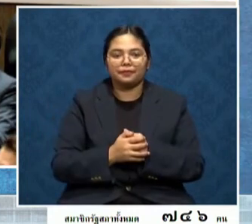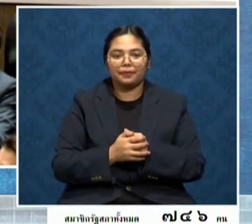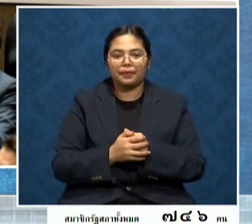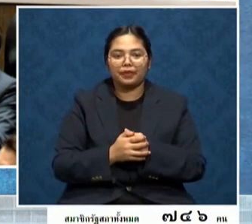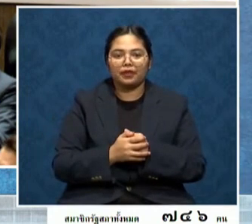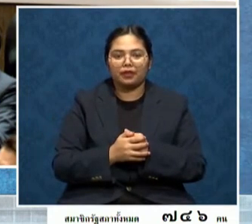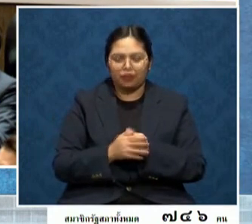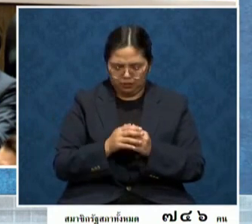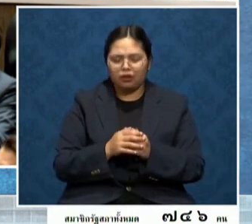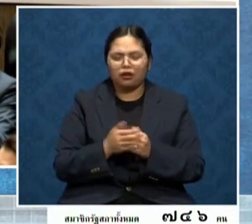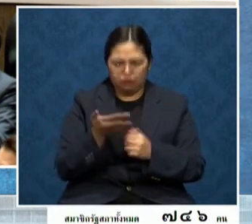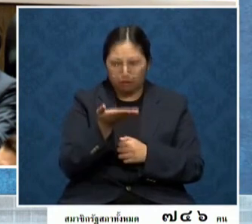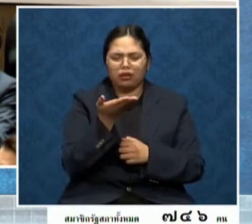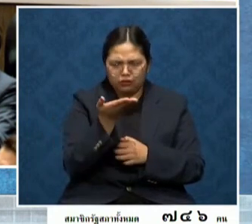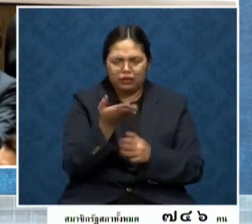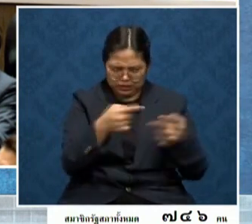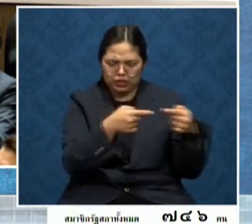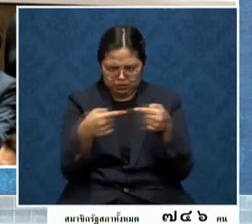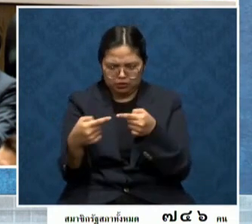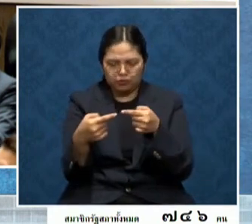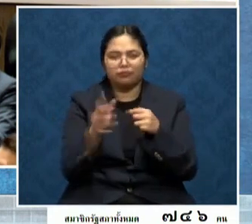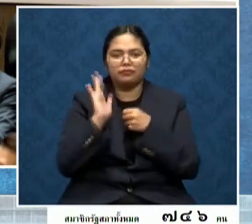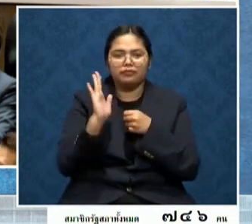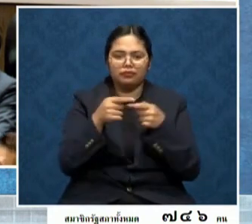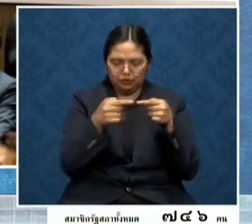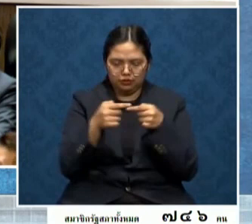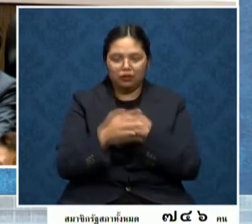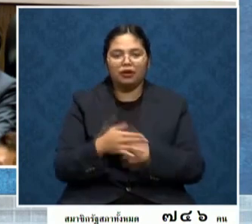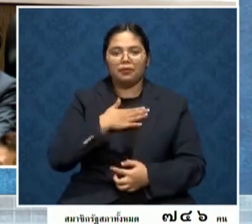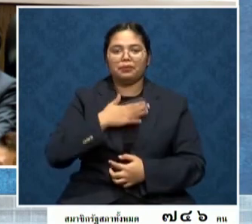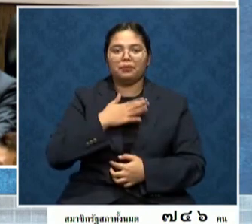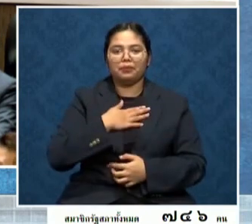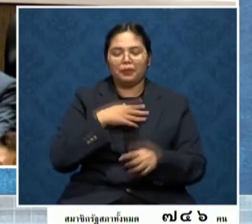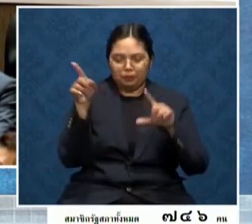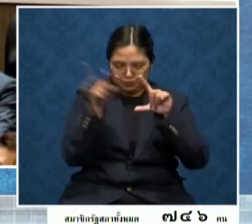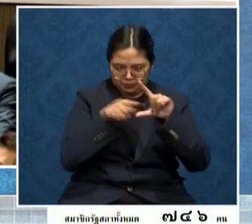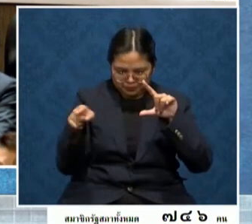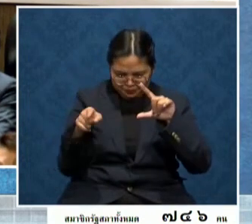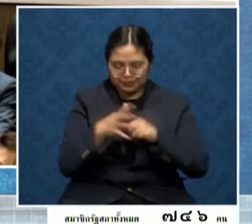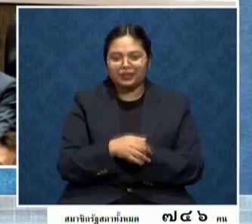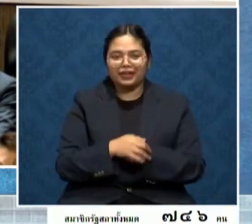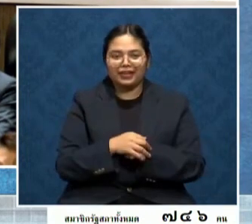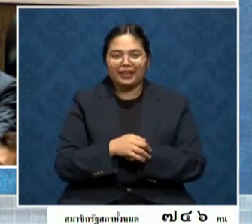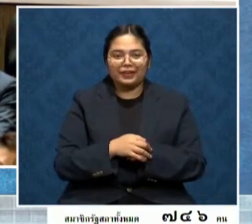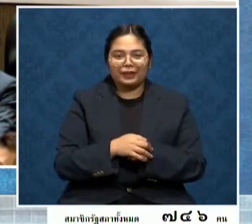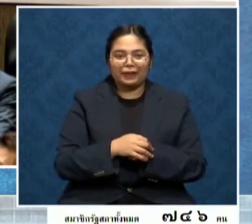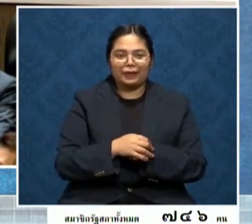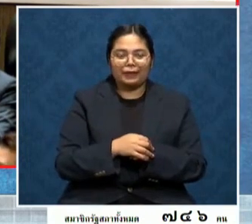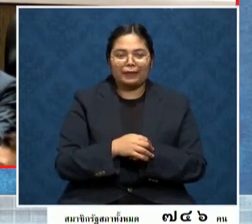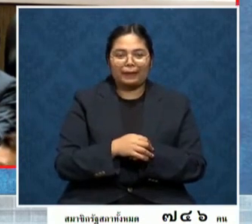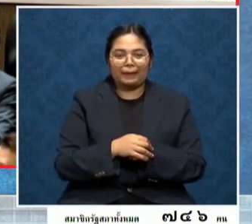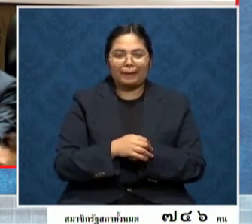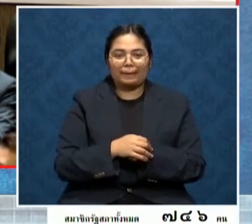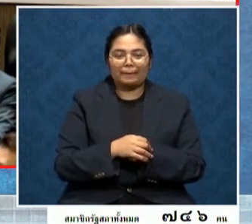ต่อนะครับเดี๋ยวจะได้ไปต่อท่านนายก ท่านประธานครับผมสิริโรจน์ธนิกุลนะครับสมาชิกสภาผู้แทนราษฎรจังหวัดสมุทรสาครเขต2พรรคก้าวไ